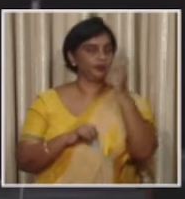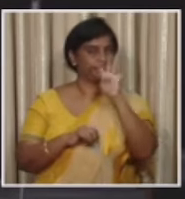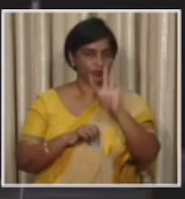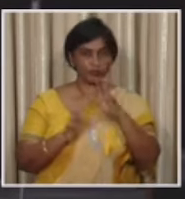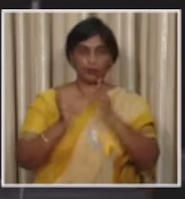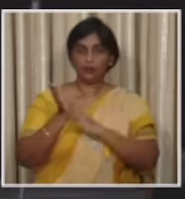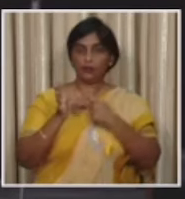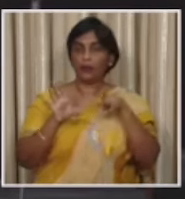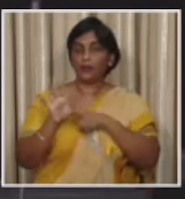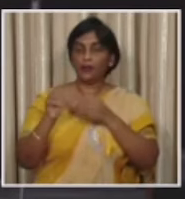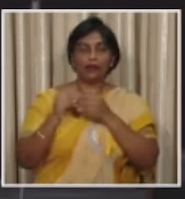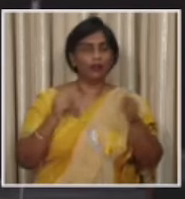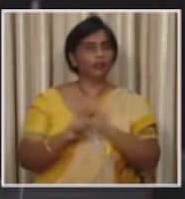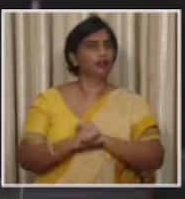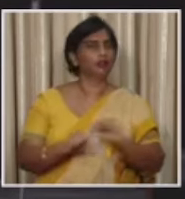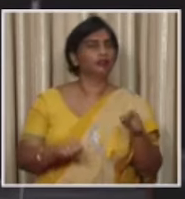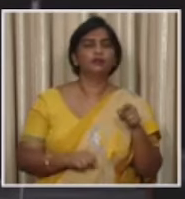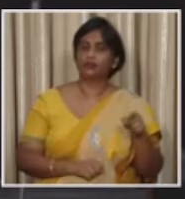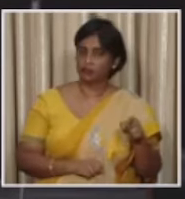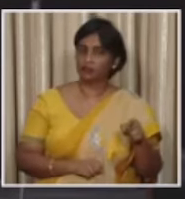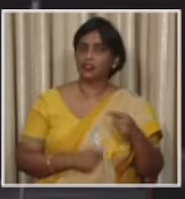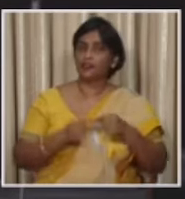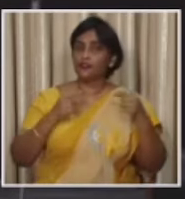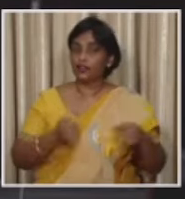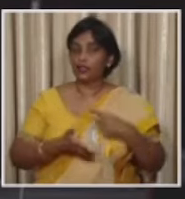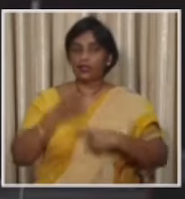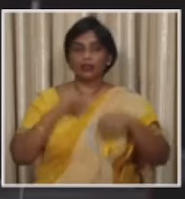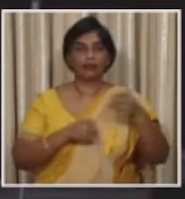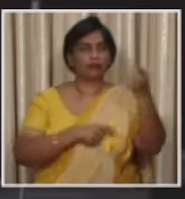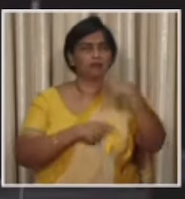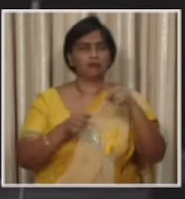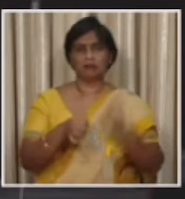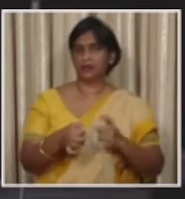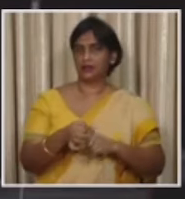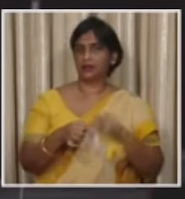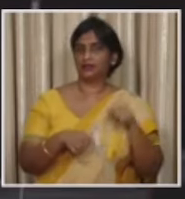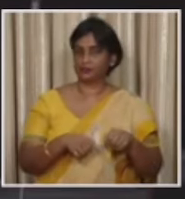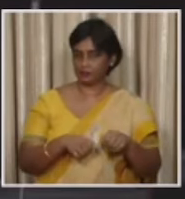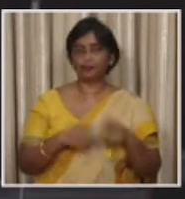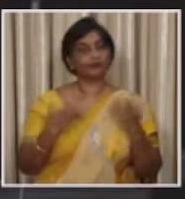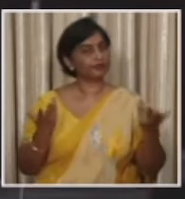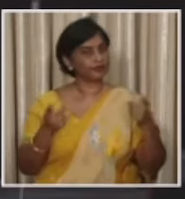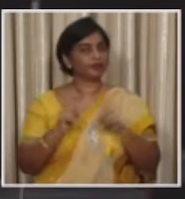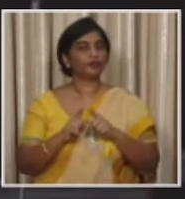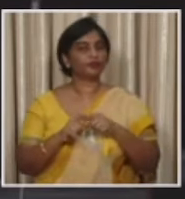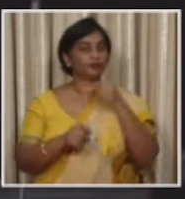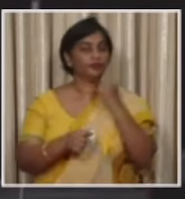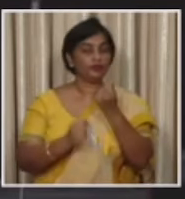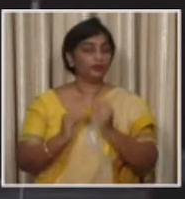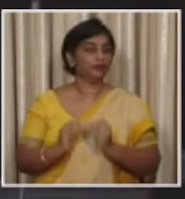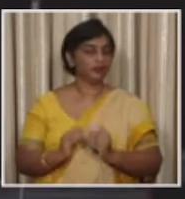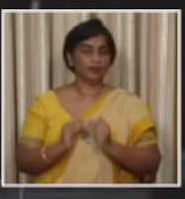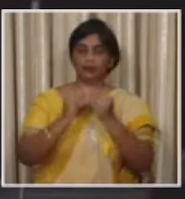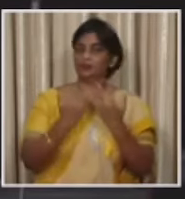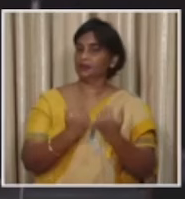2024 මැයි මාසේ වෙද්දී නොතිබීම තමයි විපක්ෂයේ දේශපාලන කඳවුරට තියෙන ප්‍රශ්නය. එහෙම නැතුව මේ ආර්ථික වර්ධනයක්